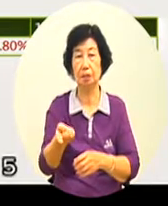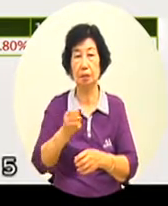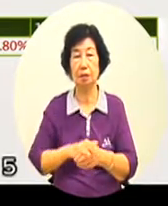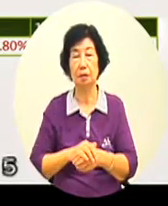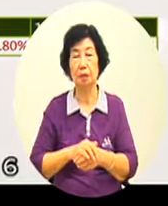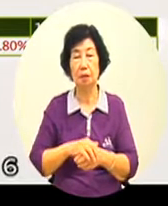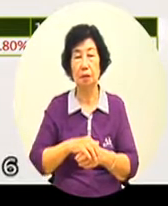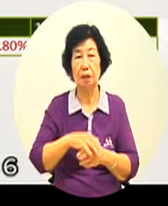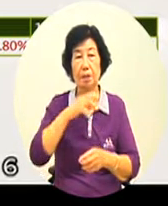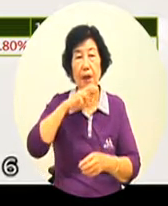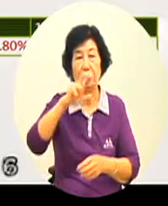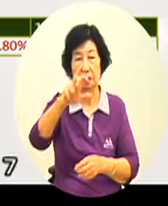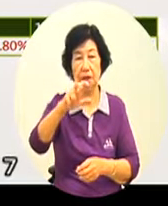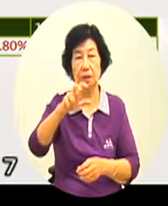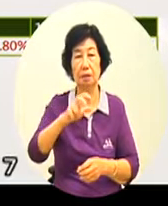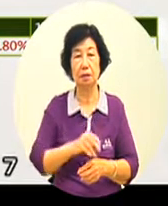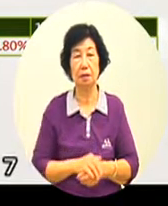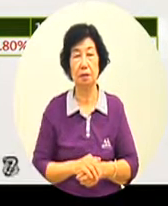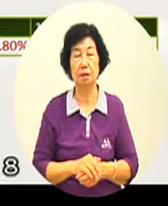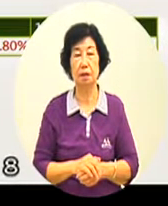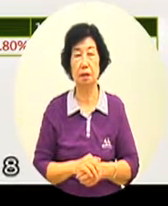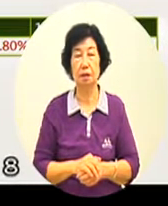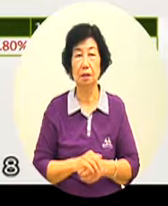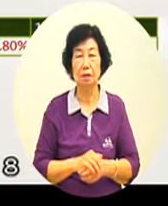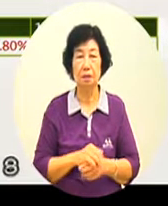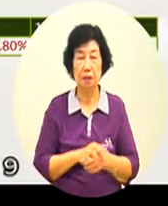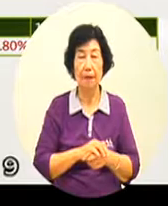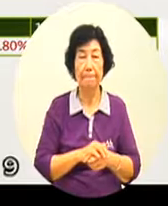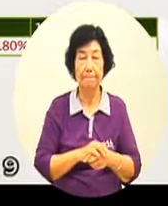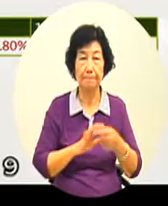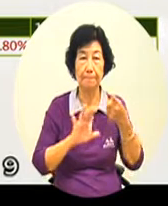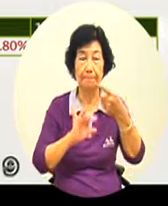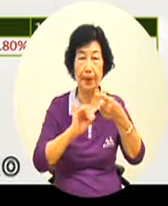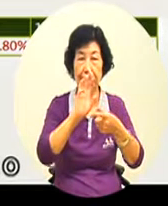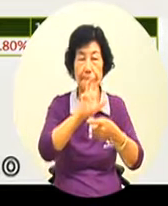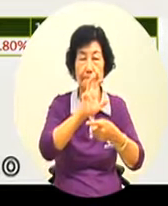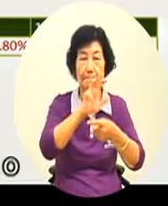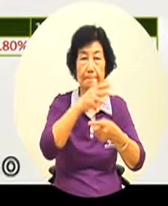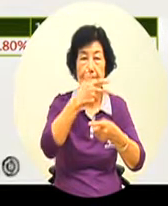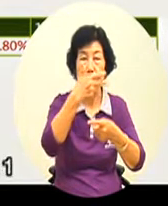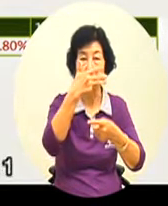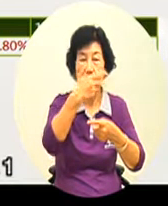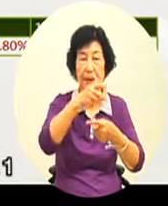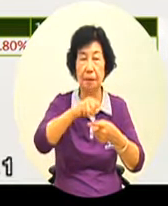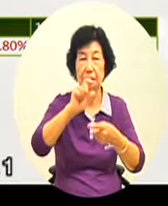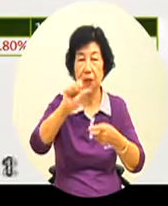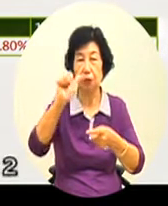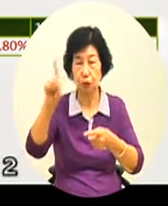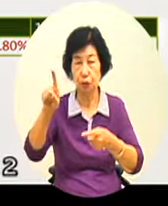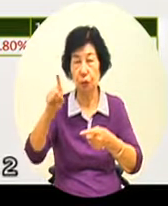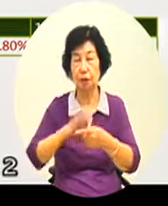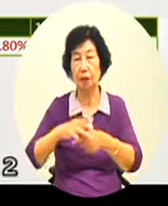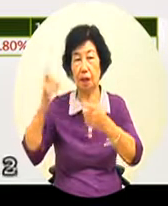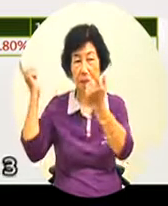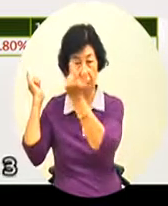70岁以上的人呐哈，相对就有8.15%。在70岁啊，台北市